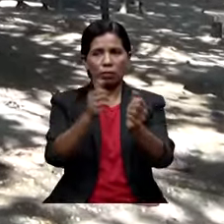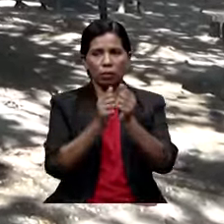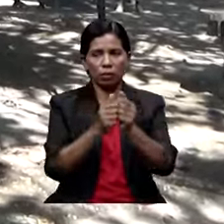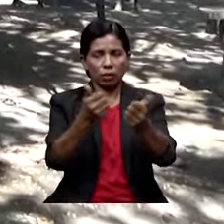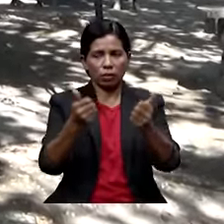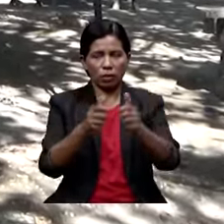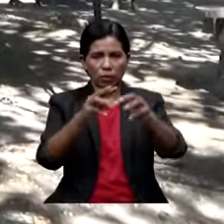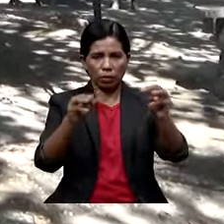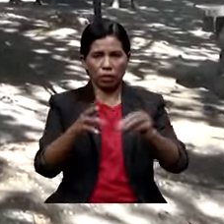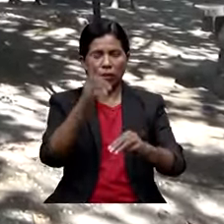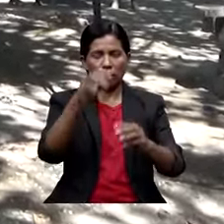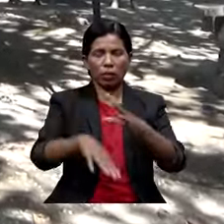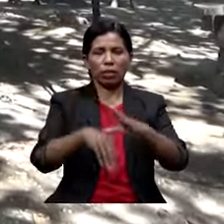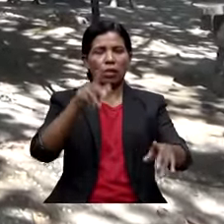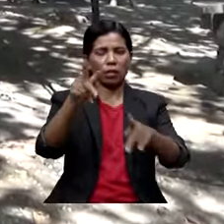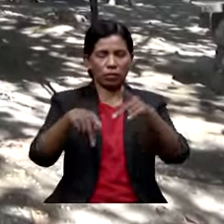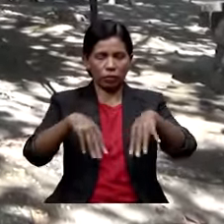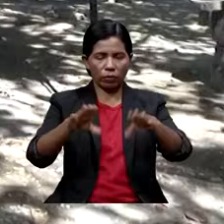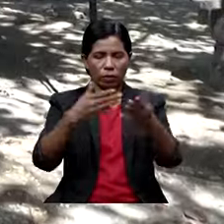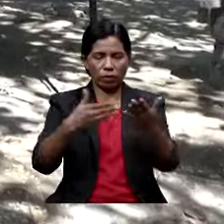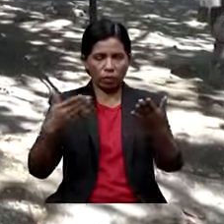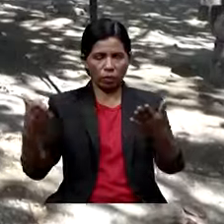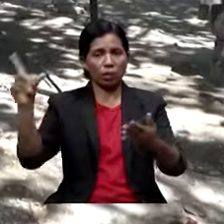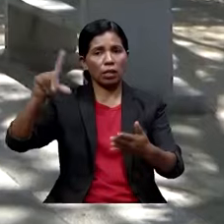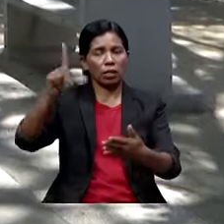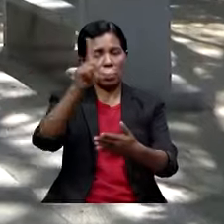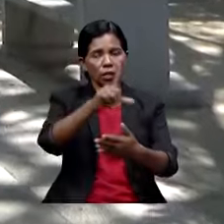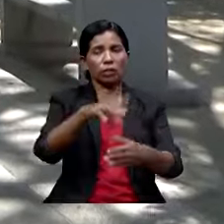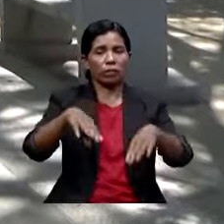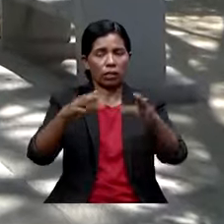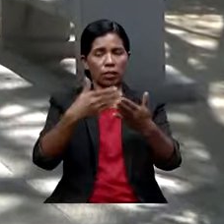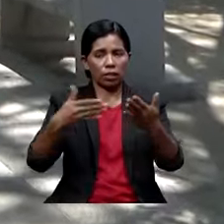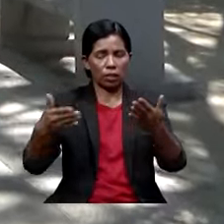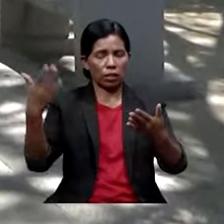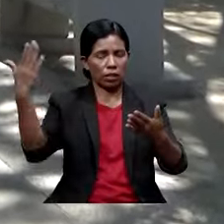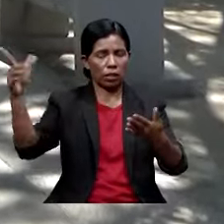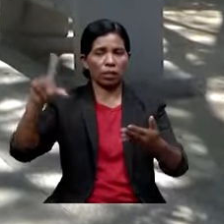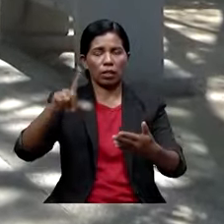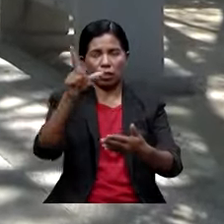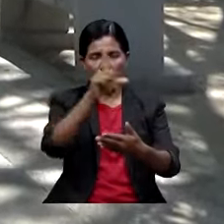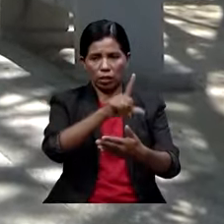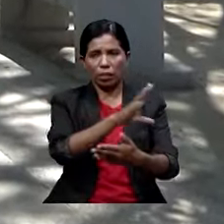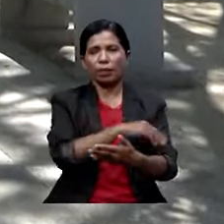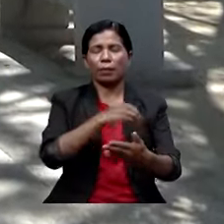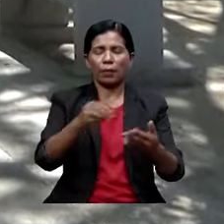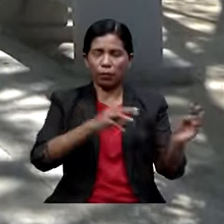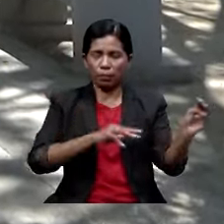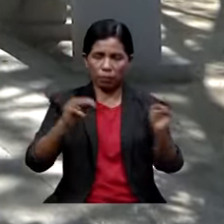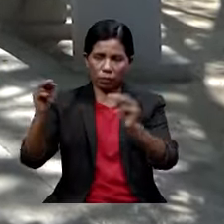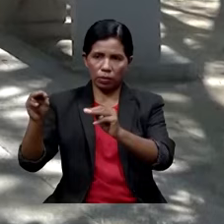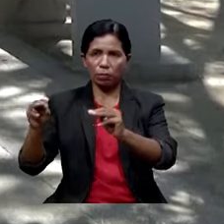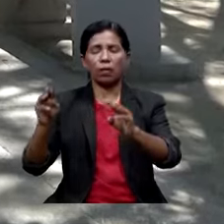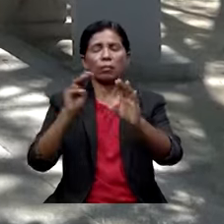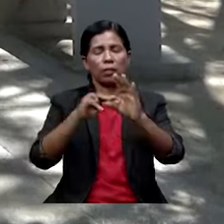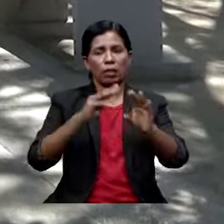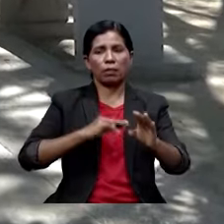aturrar municipio dili se hace negociante sira ne durante ne, halau atividad negócio e arredores jardín largo le sedere, hodi ba mercado manlewana.